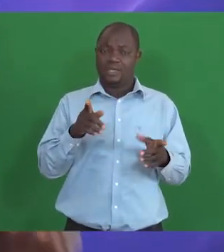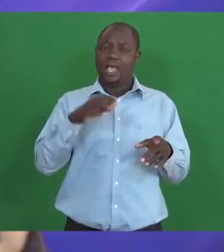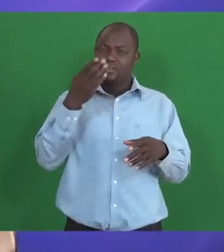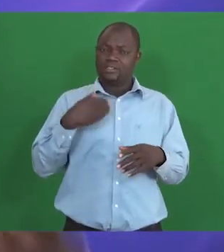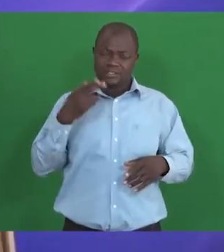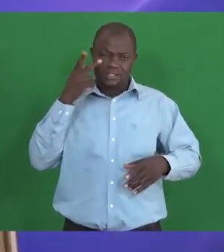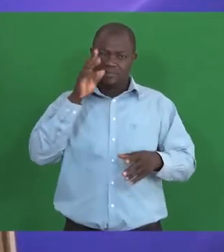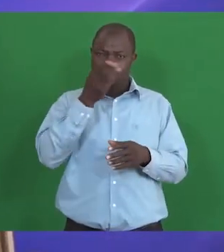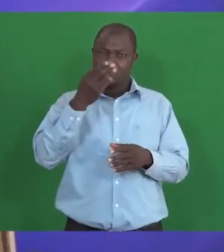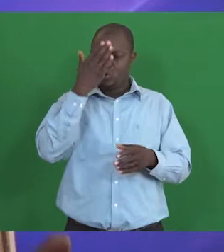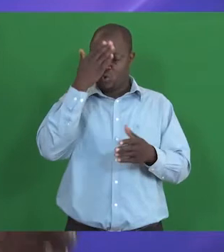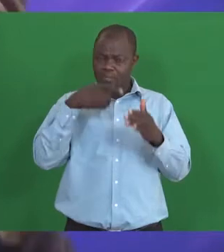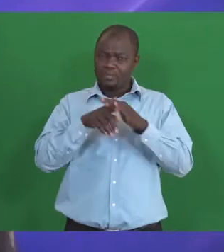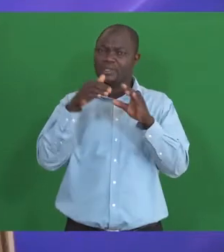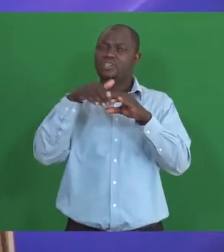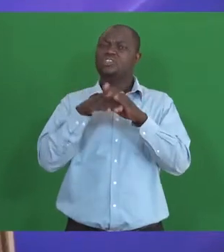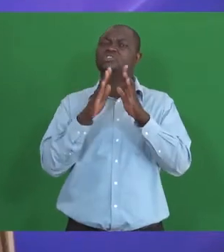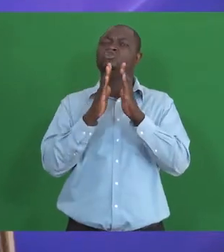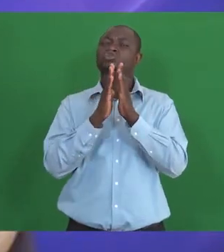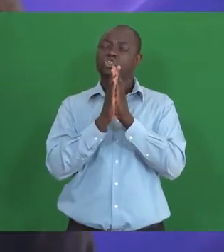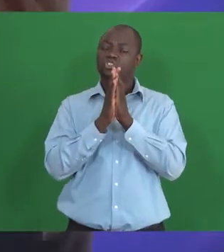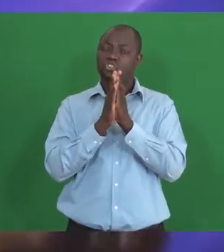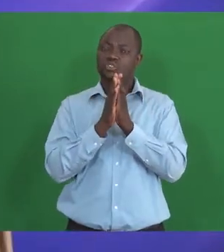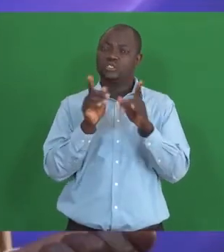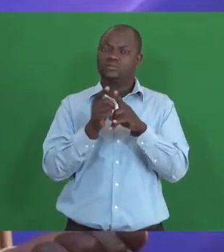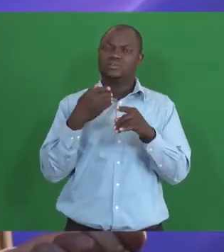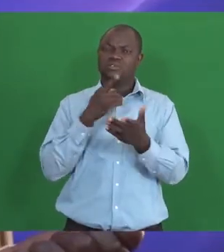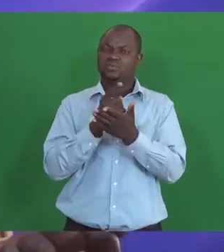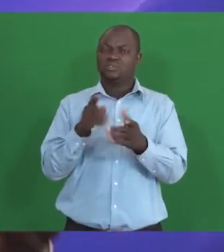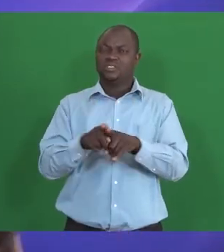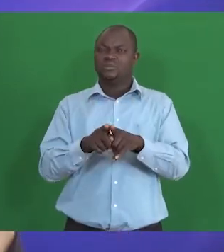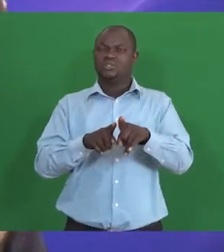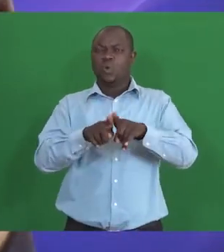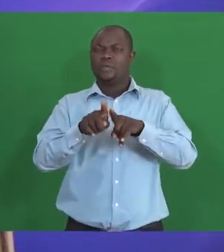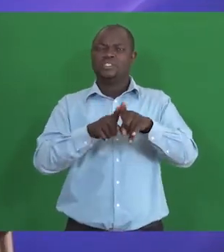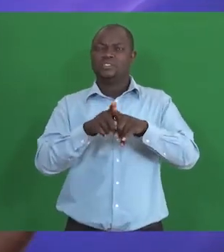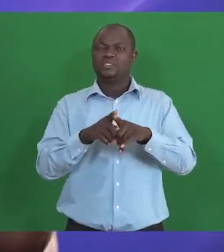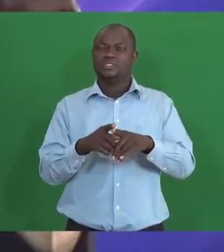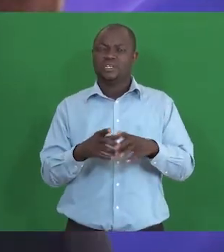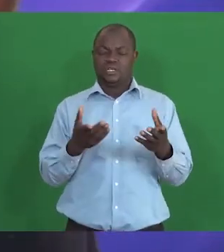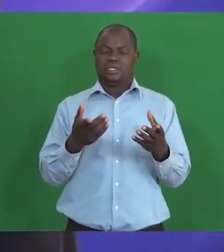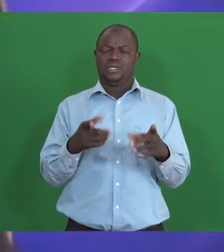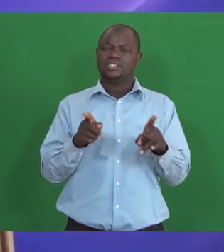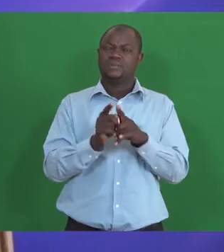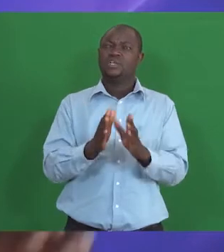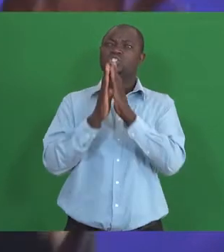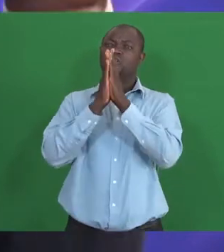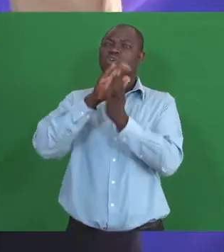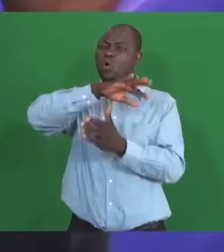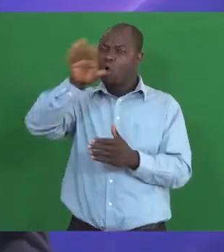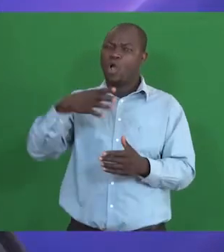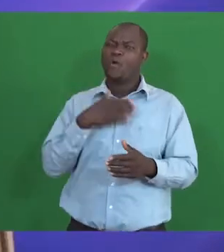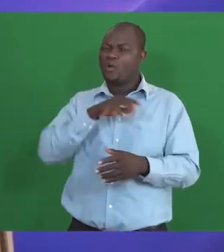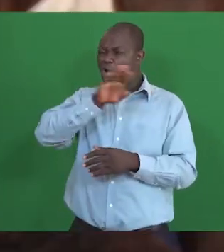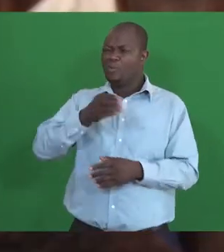la, vanu wemadzi shondo, nemadzi mambo, tirukita competition. Wemadzi shondo veso wada kutotora chikaranga chese kuiti